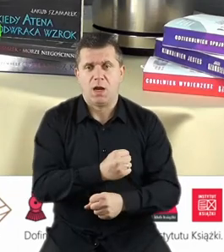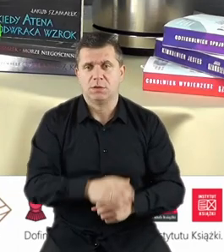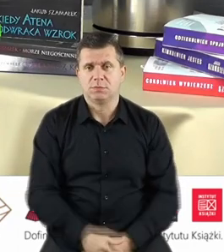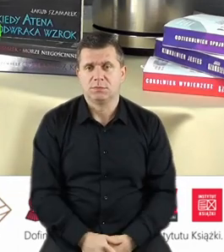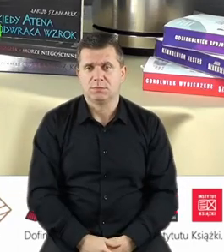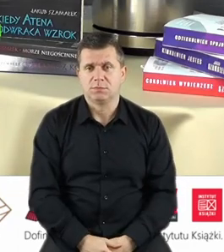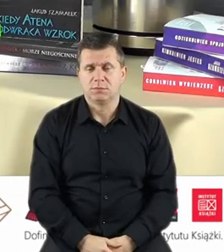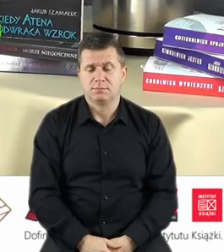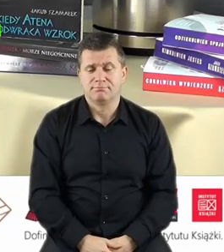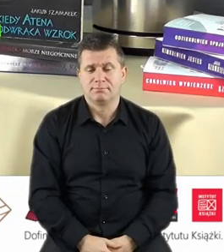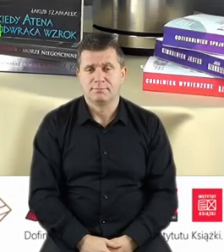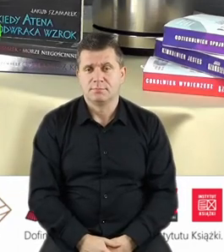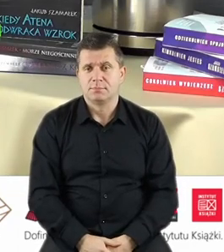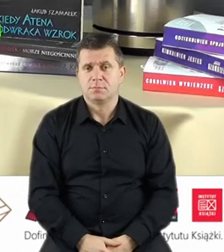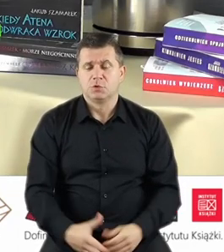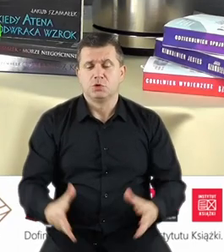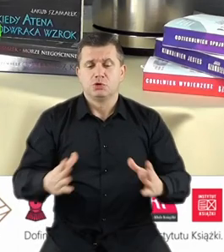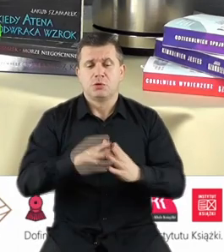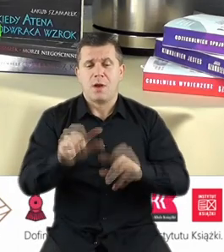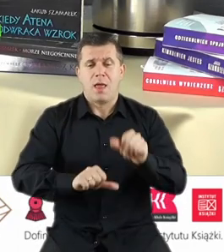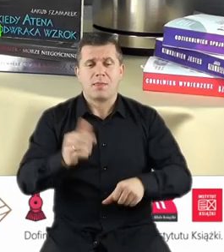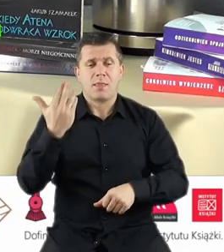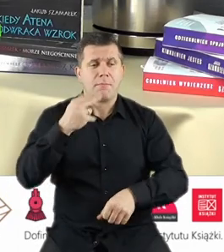policjant, który powiedzmy 10 lat temu zaczynał służbę,